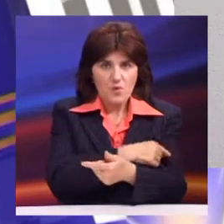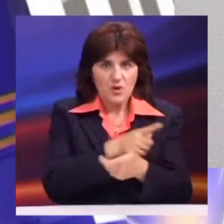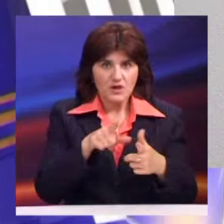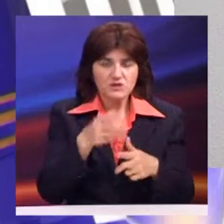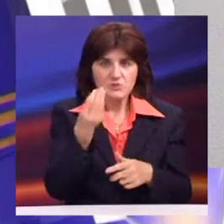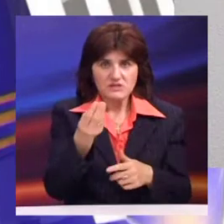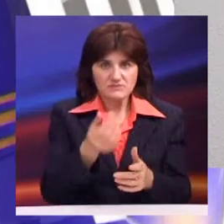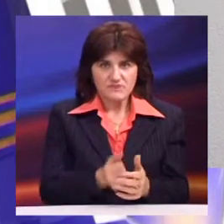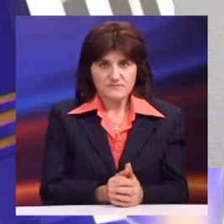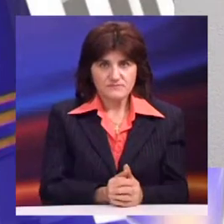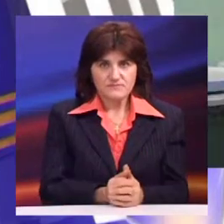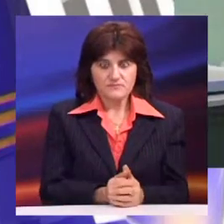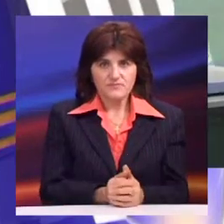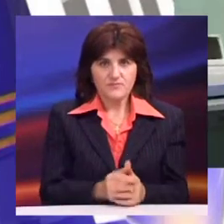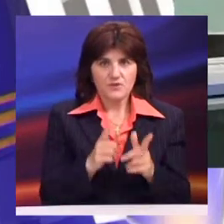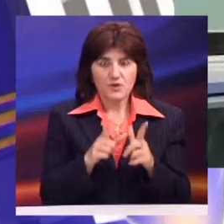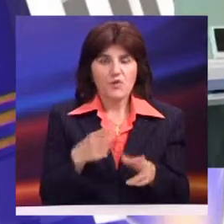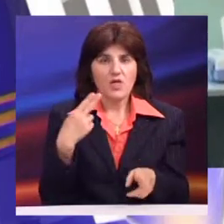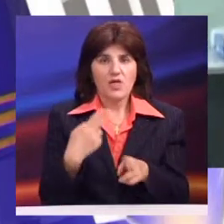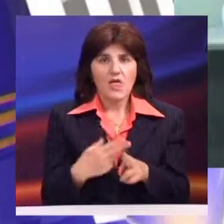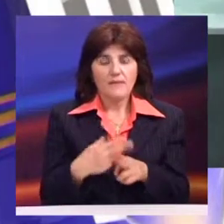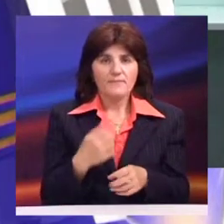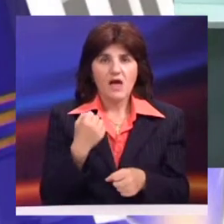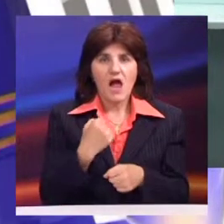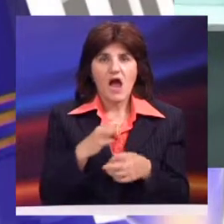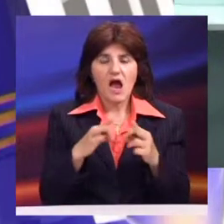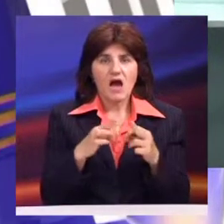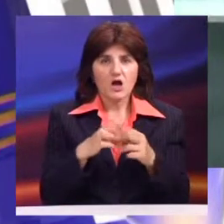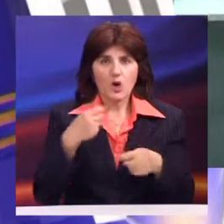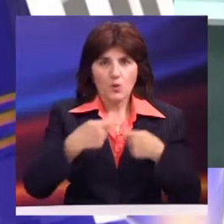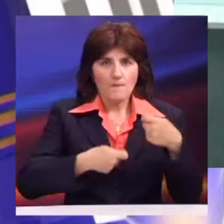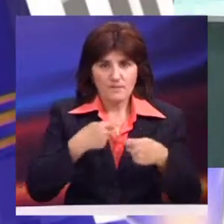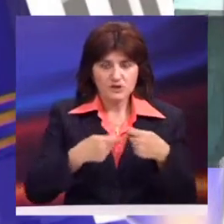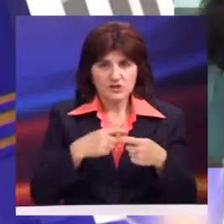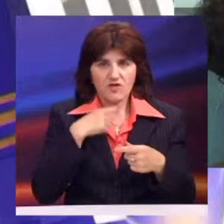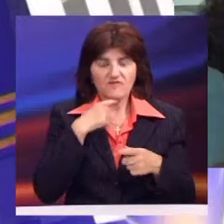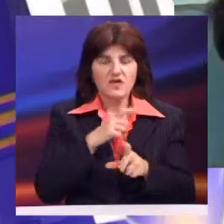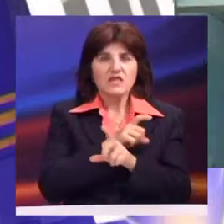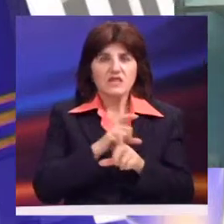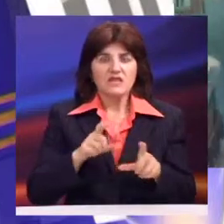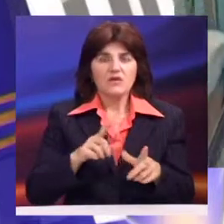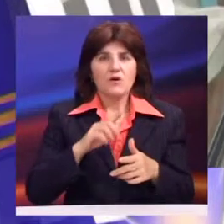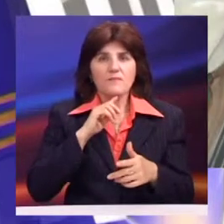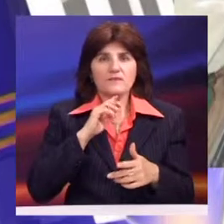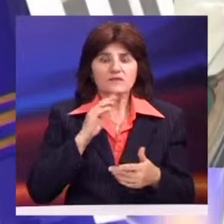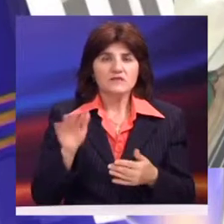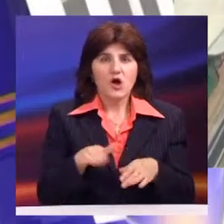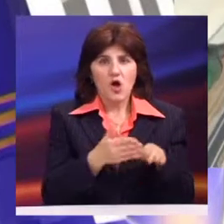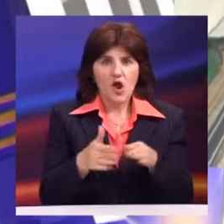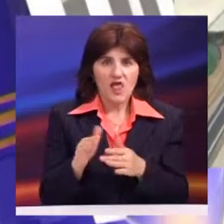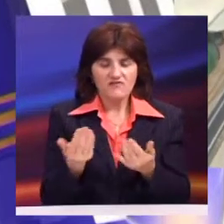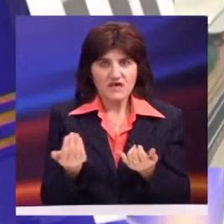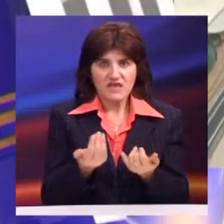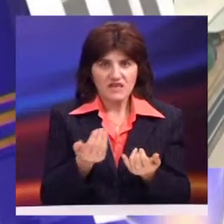zdravstvene ustanove u Srbiji. U ime Agroposlova donaciju je uručila direktorka Doma za decu ometenu u razvoju kolevka